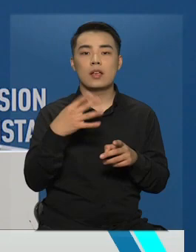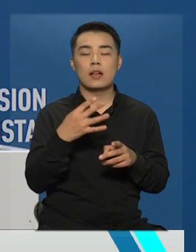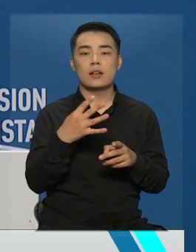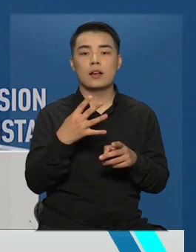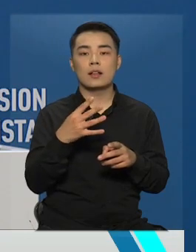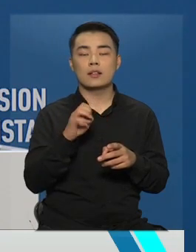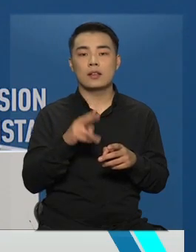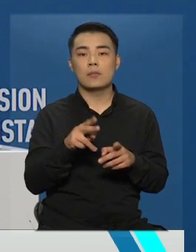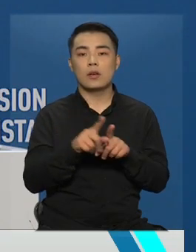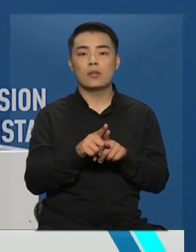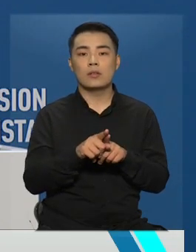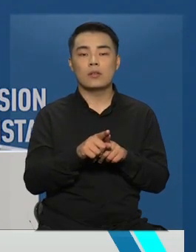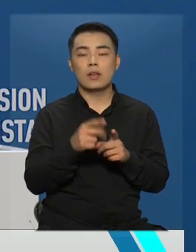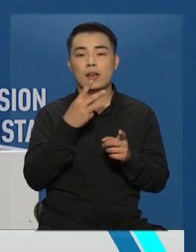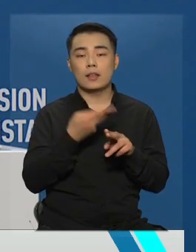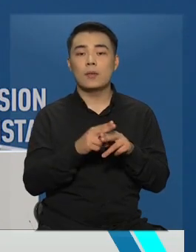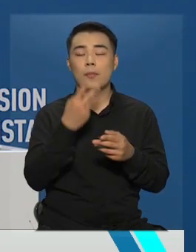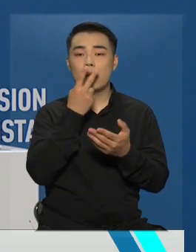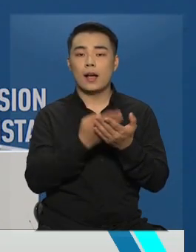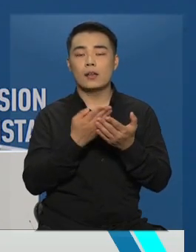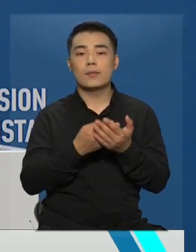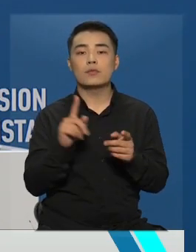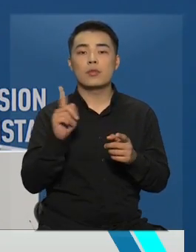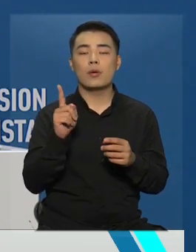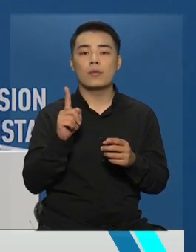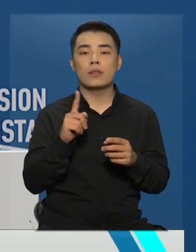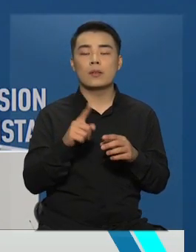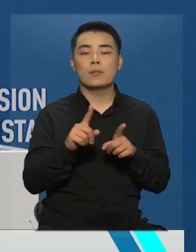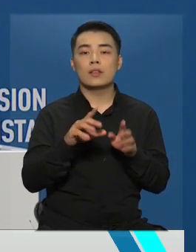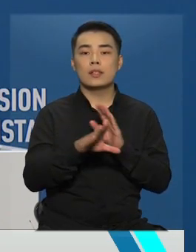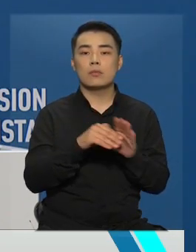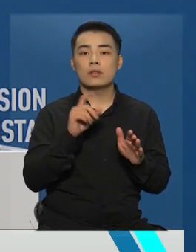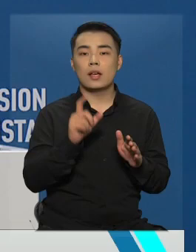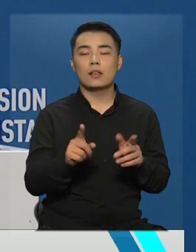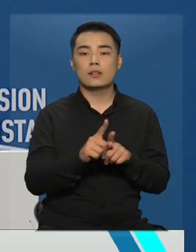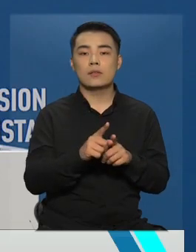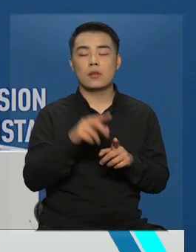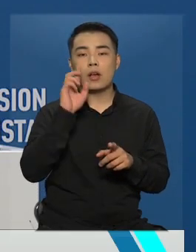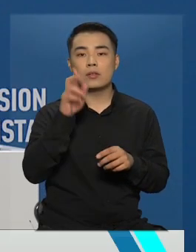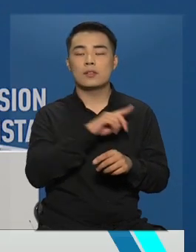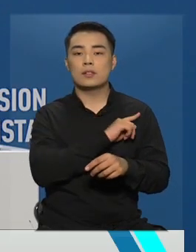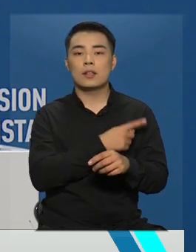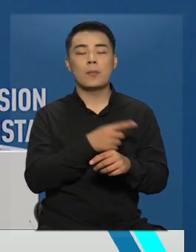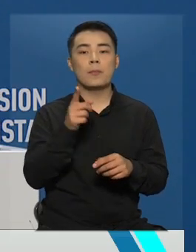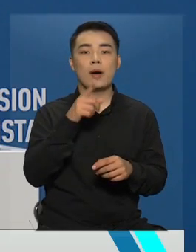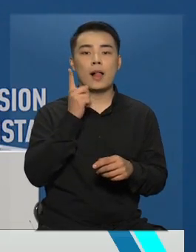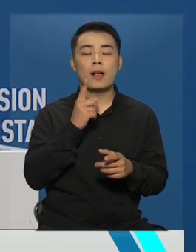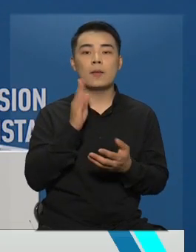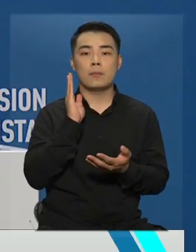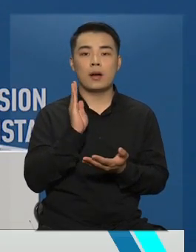лет то есть это показывает что депутатский корпус страны сильно омоложается